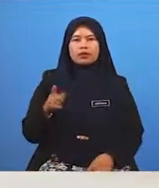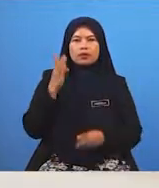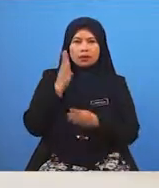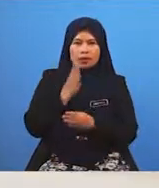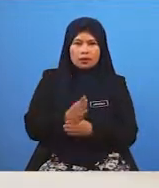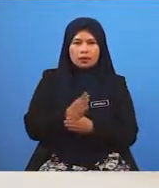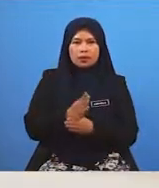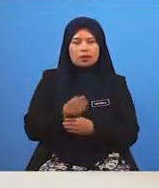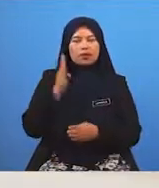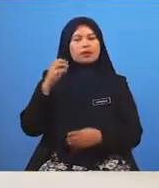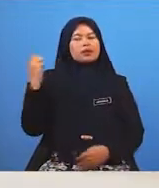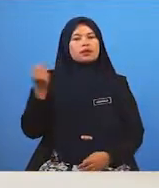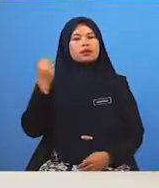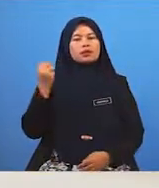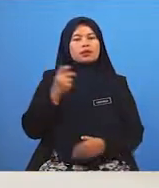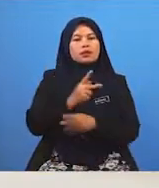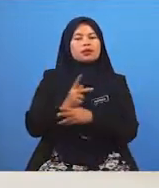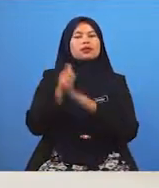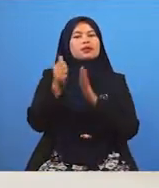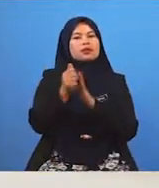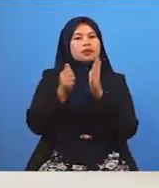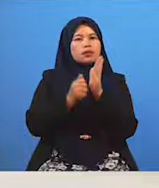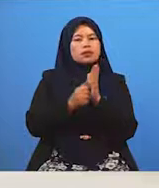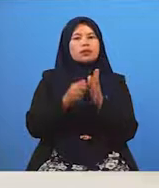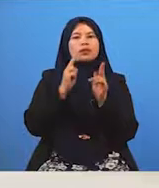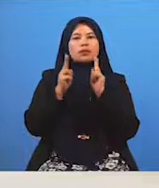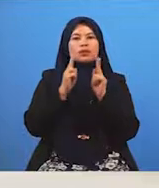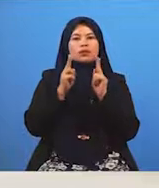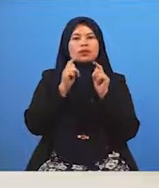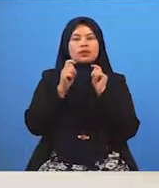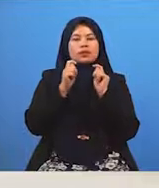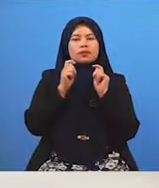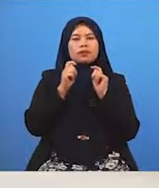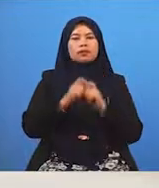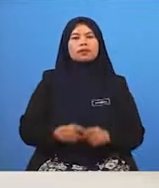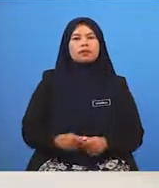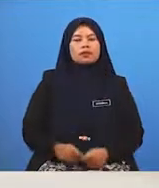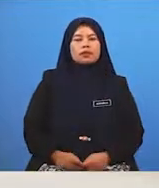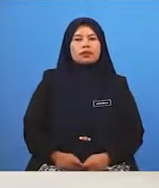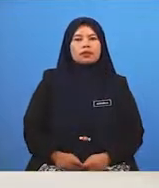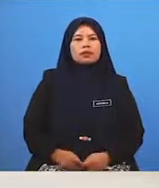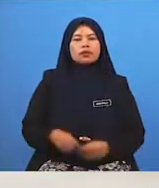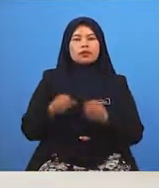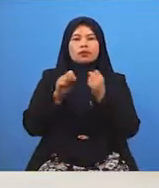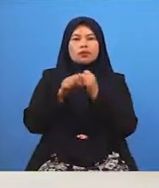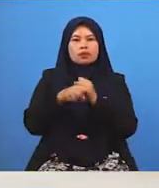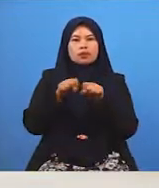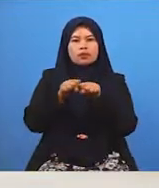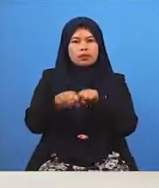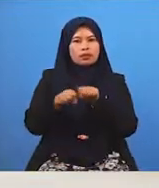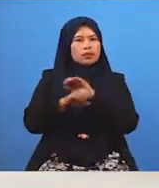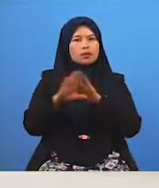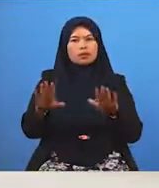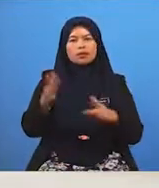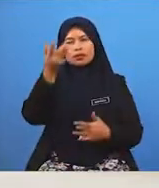akan sentiasa menjaga adab, tutur bicara serta tingkah lakunya supaya tidak menyakiti hati orang